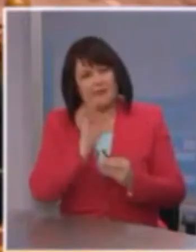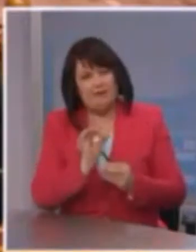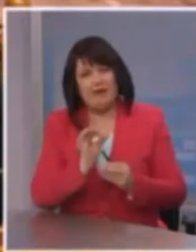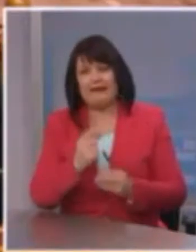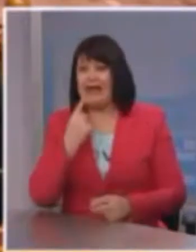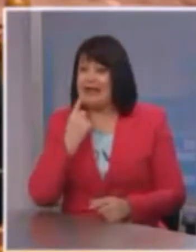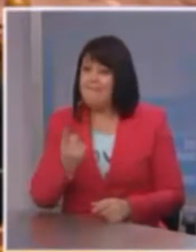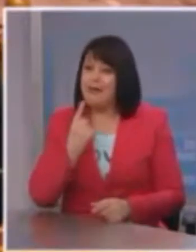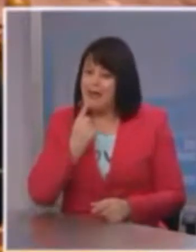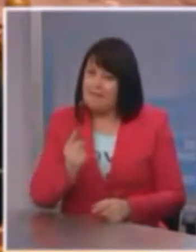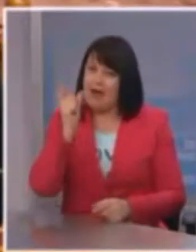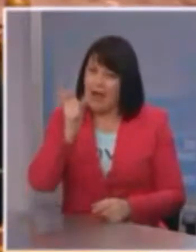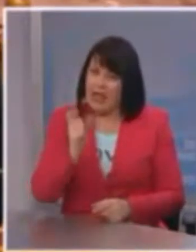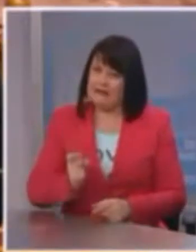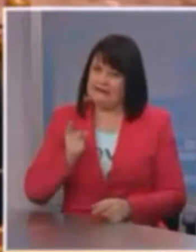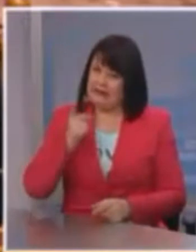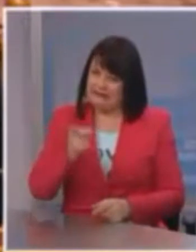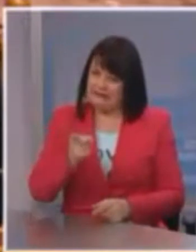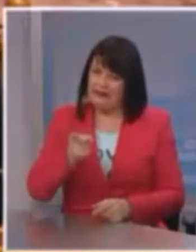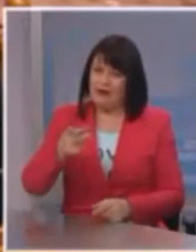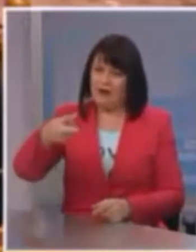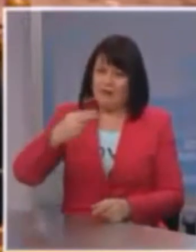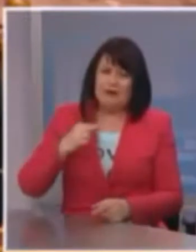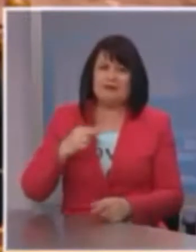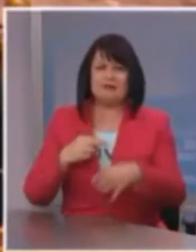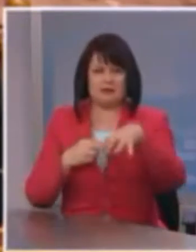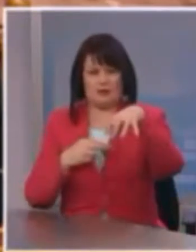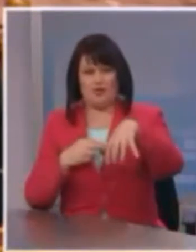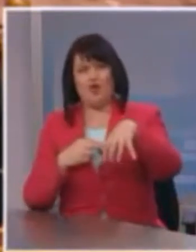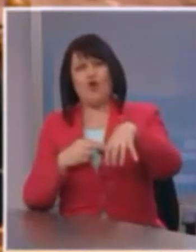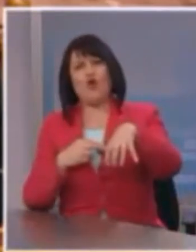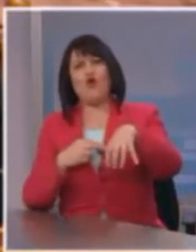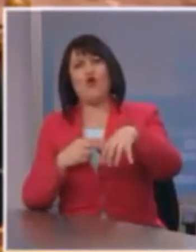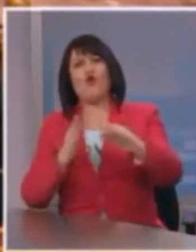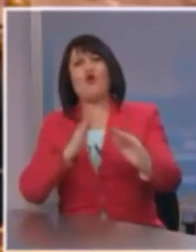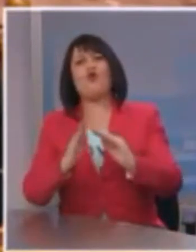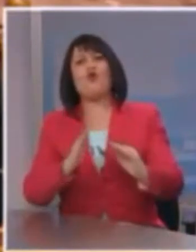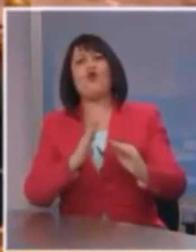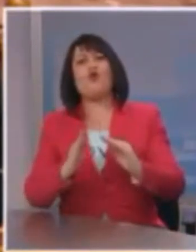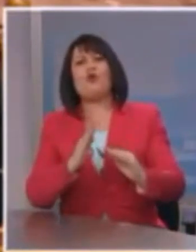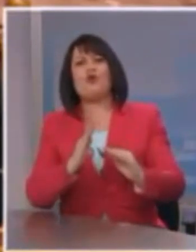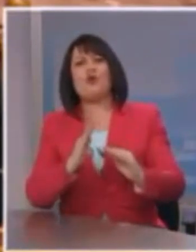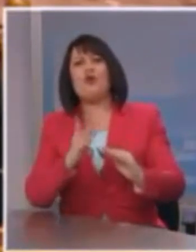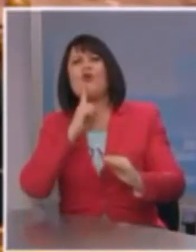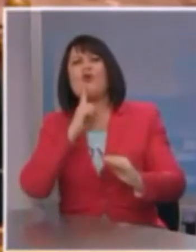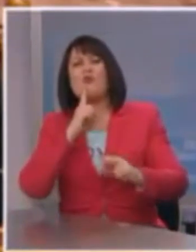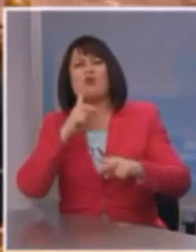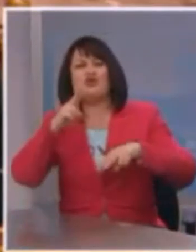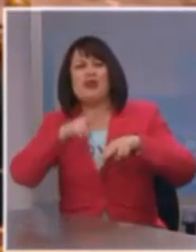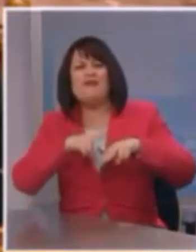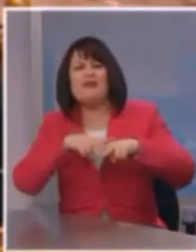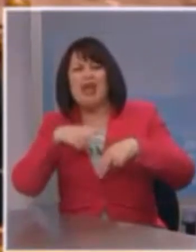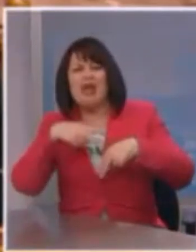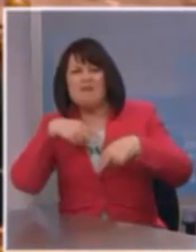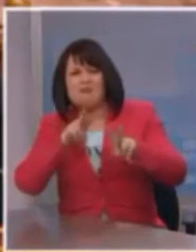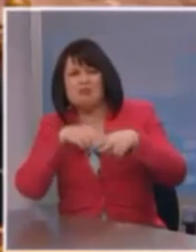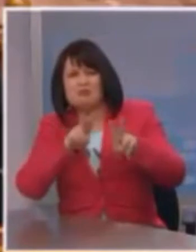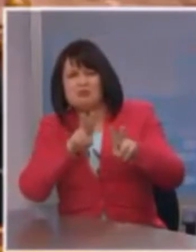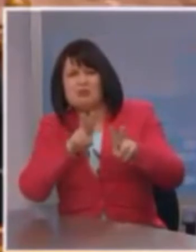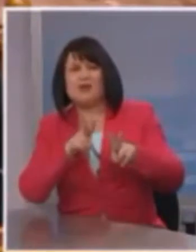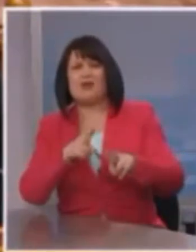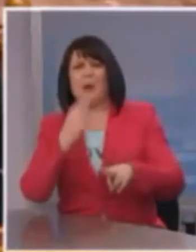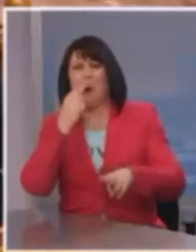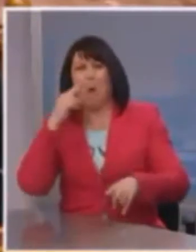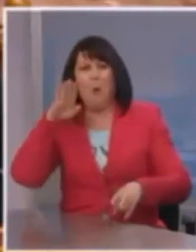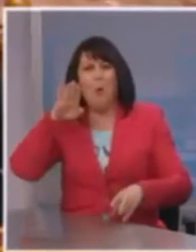καταμαρτύρησα. Δηλαδή τι. Ότι είστε ένας χώρος που έχετε υπερασπιστεί τα κρεματόρια, τις χούντες, τα παξικοπήματα, εχθρεύεστε